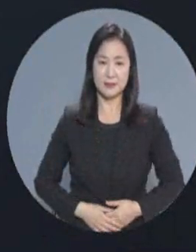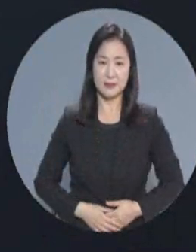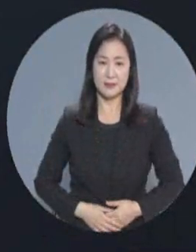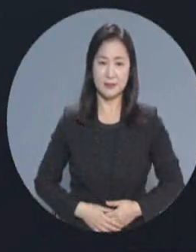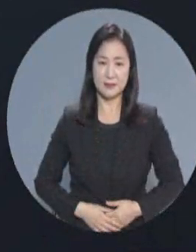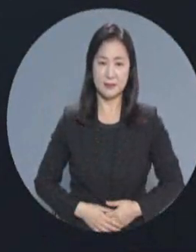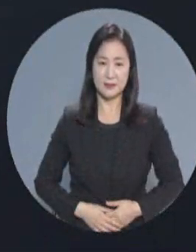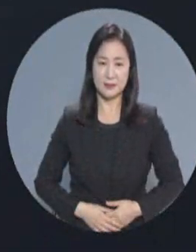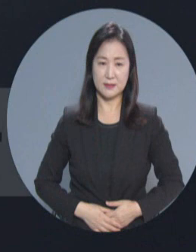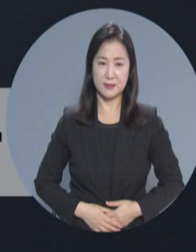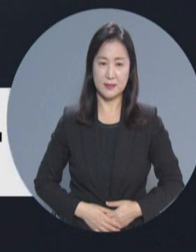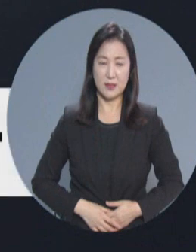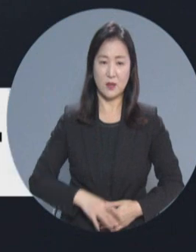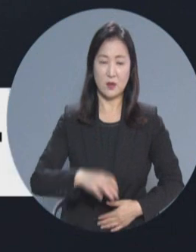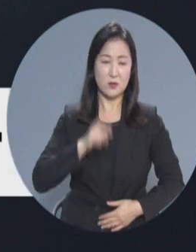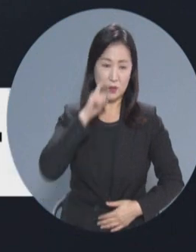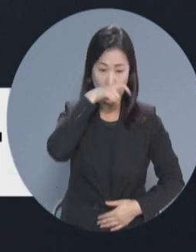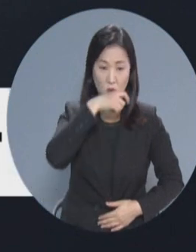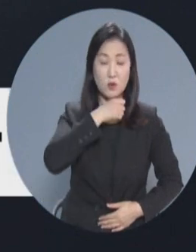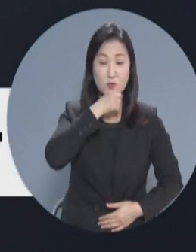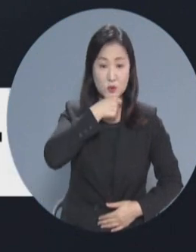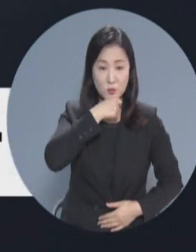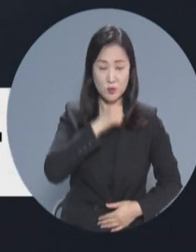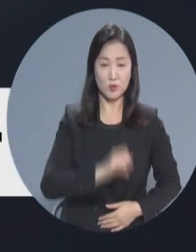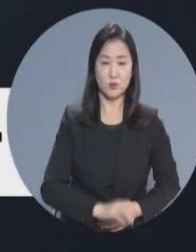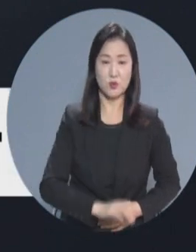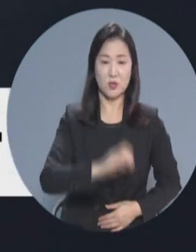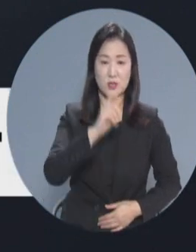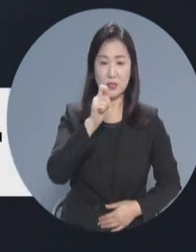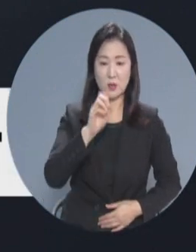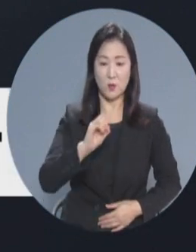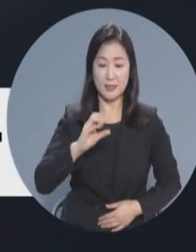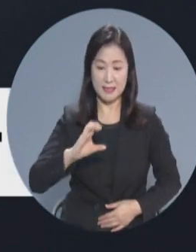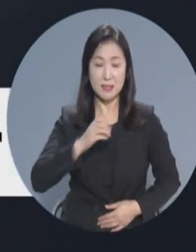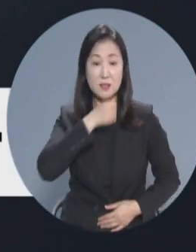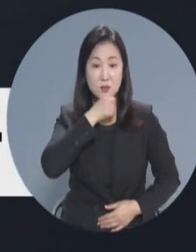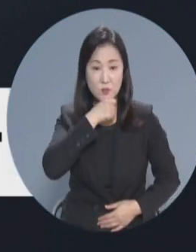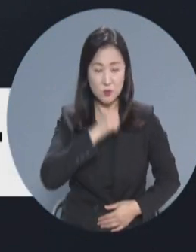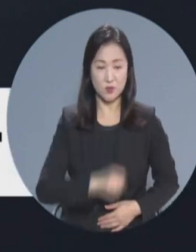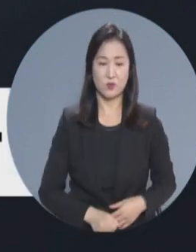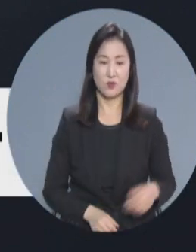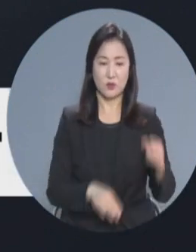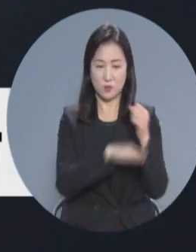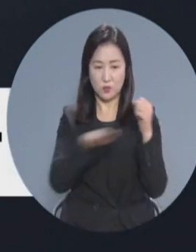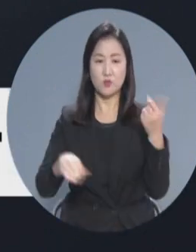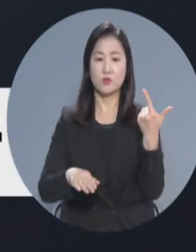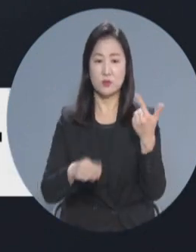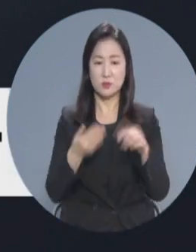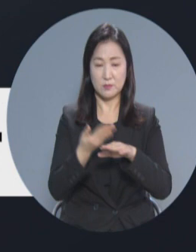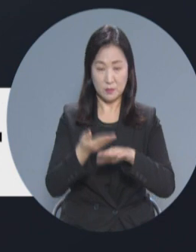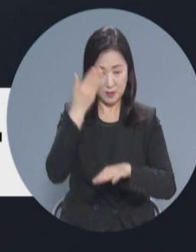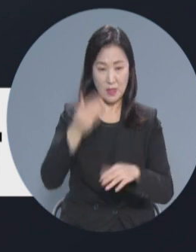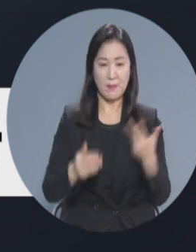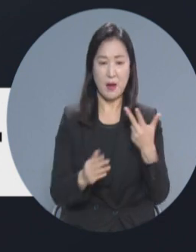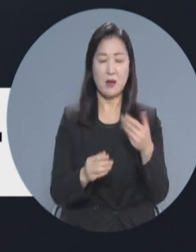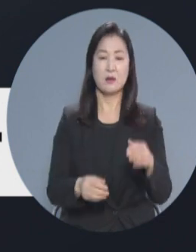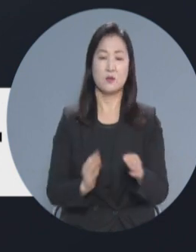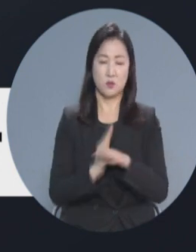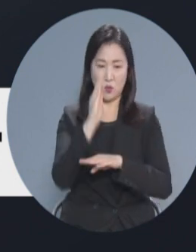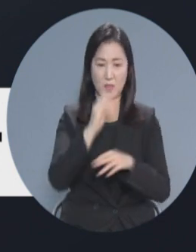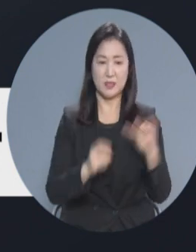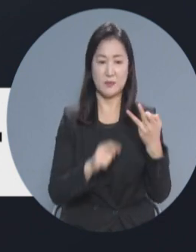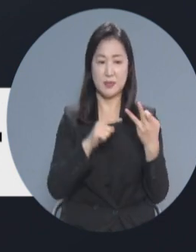부영양화의 지표, 오염도의 척도인 총 유기탄소량 TOC 농도가 수질 6등급 기준인 8을 훨씬